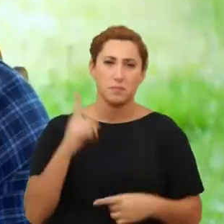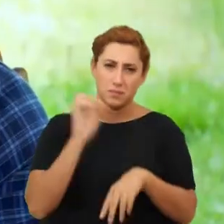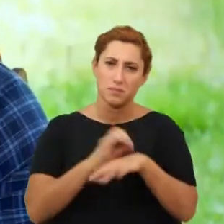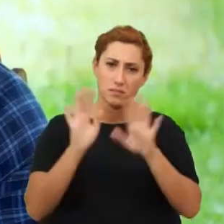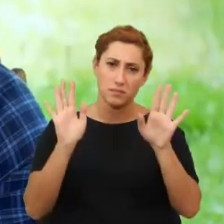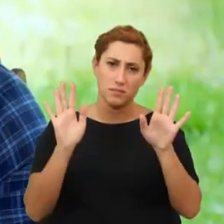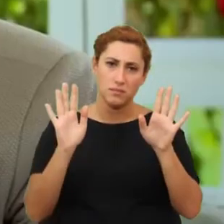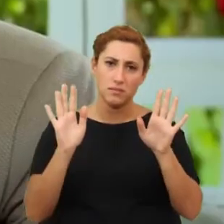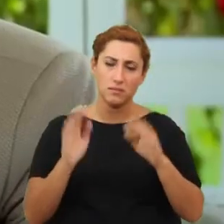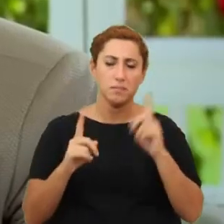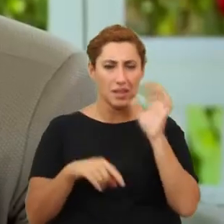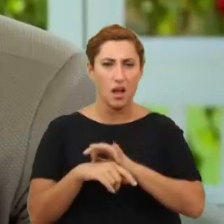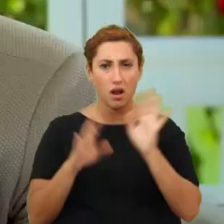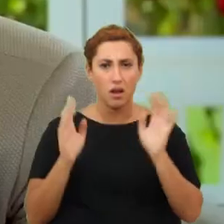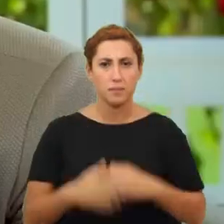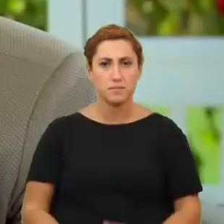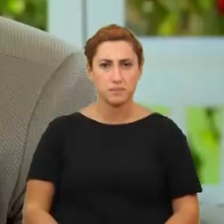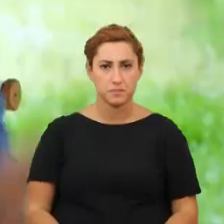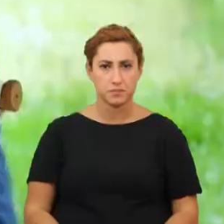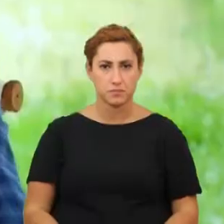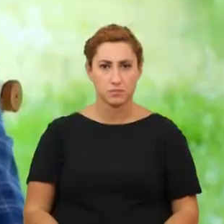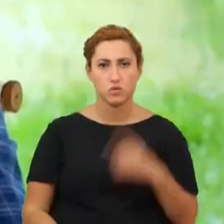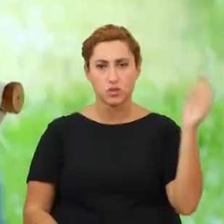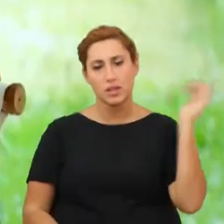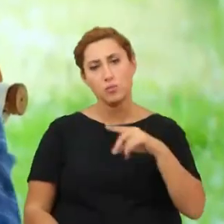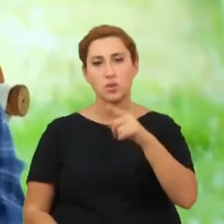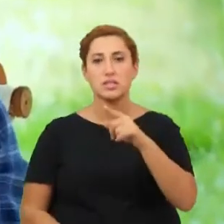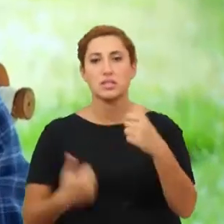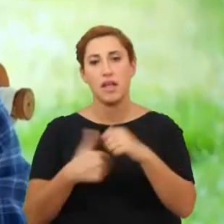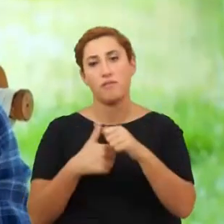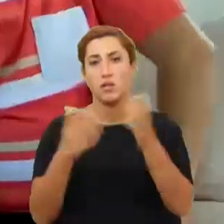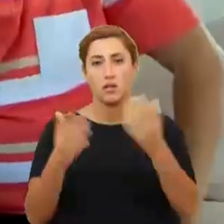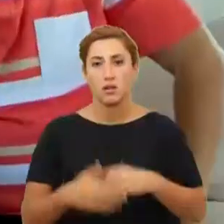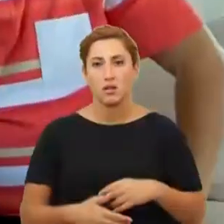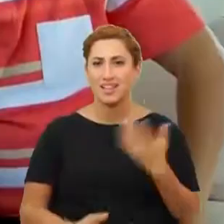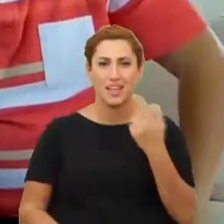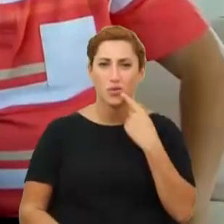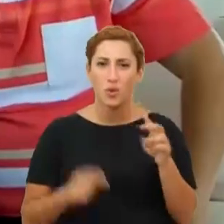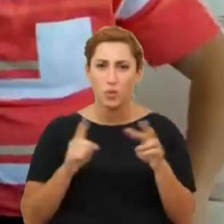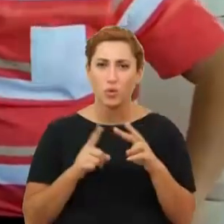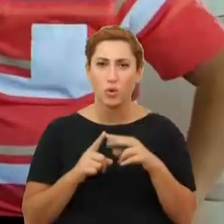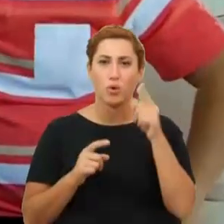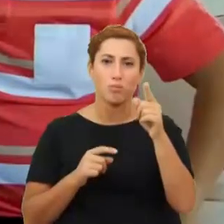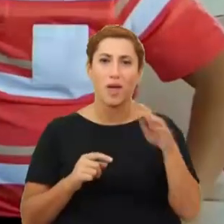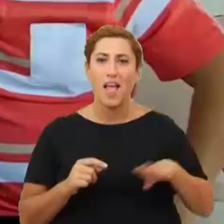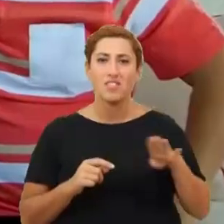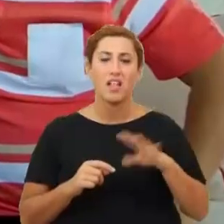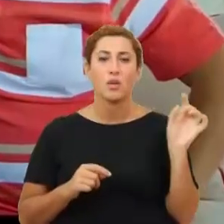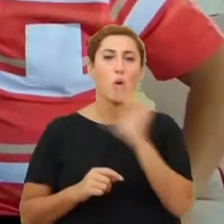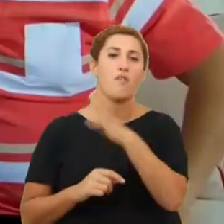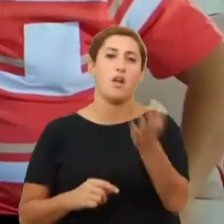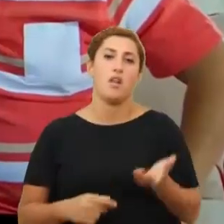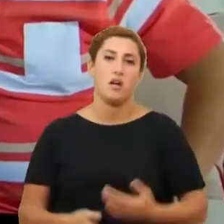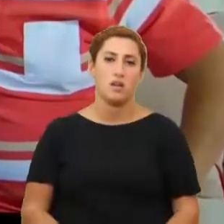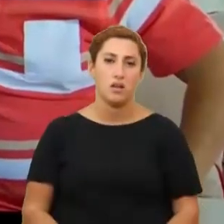dakika ya. Bir dakika. Onlar gelemiyorsa siz evlenin o zaman. Ne diyorsun Nurhan? Bunu evde attıklar, red ederler